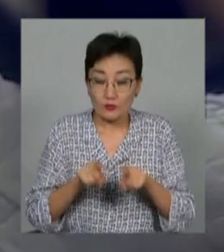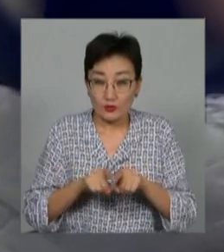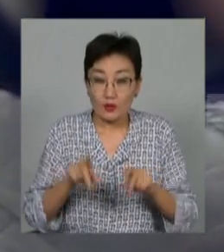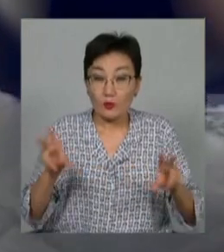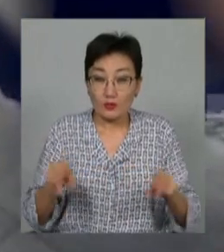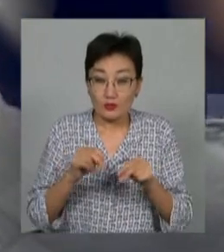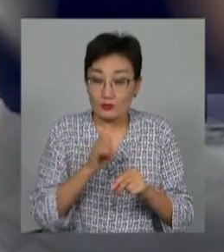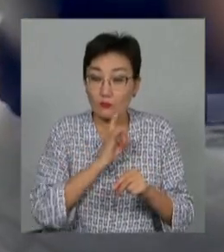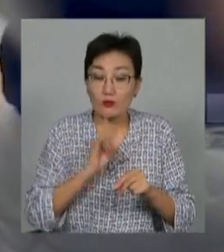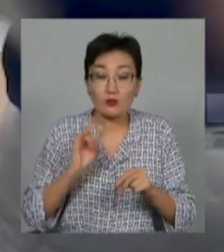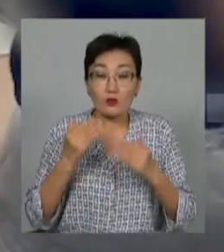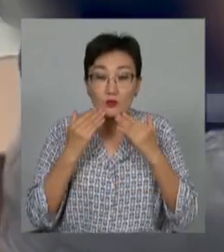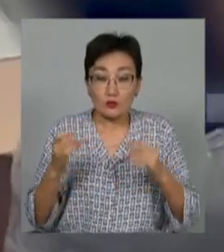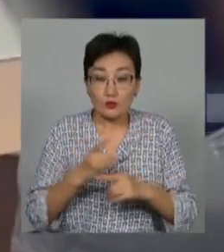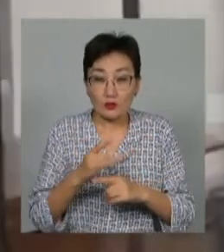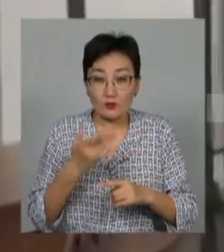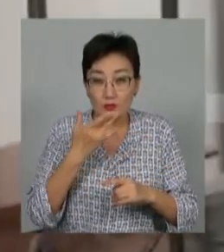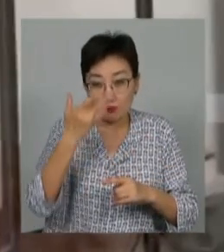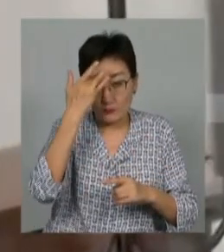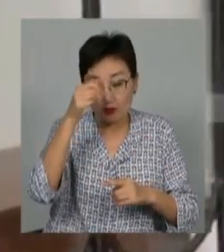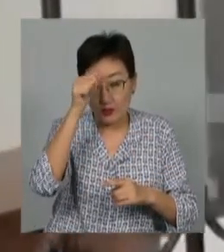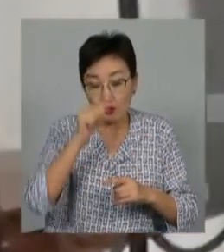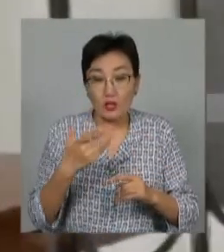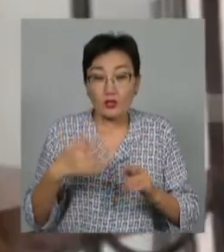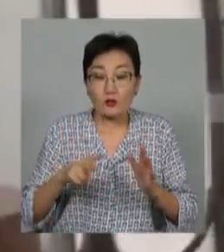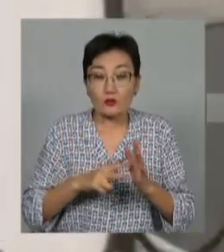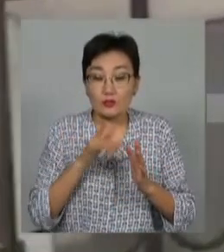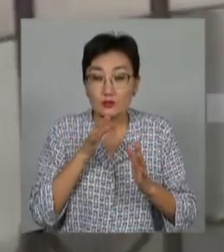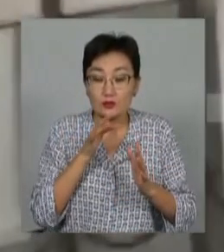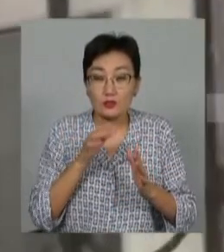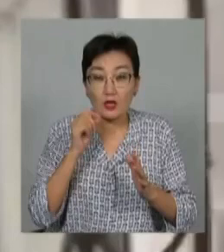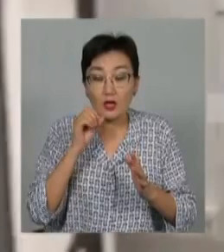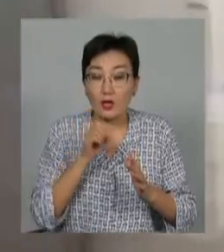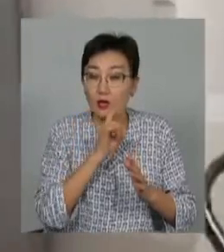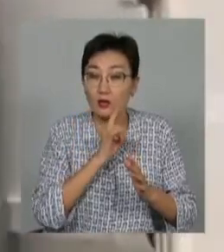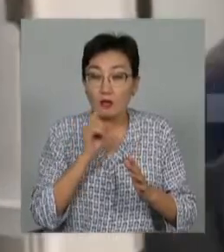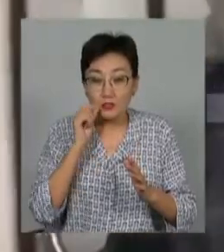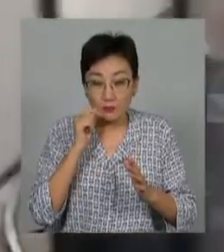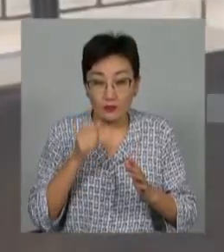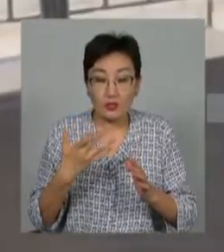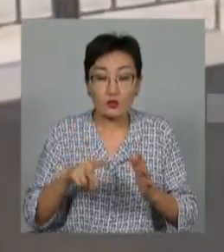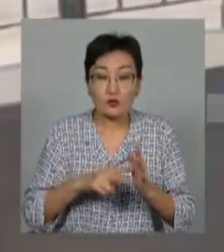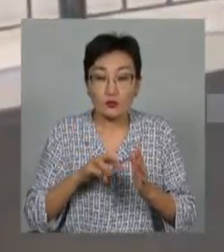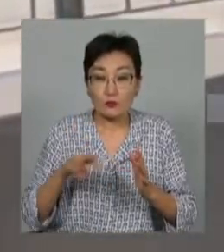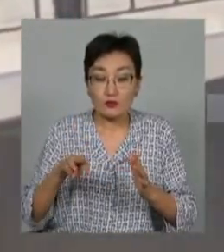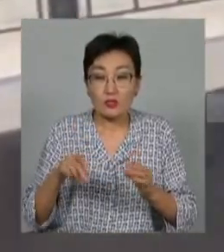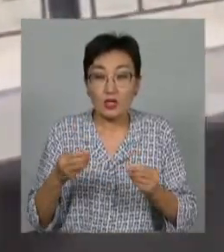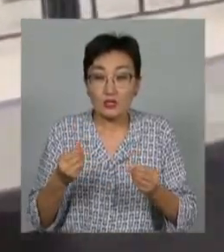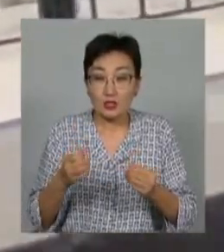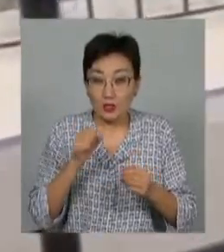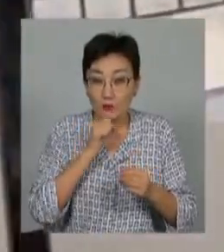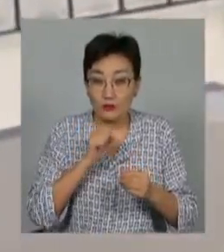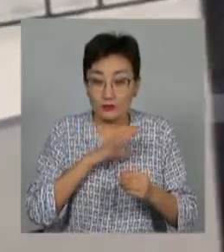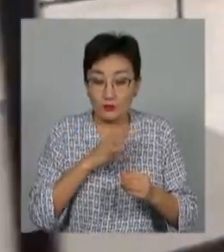кірген әйел соңғы рет маусым айында 57 жастағы азаматтың 2 миллионға жуық қаражатын қолды қылған. Полицияның мәліметінше ұсталған